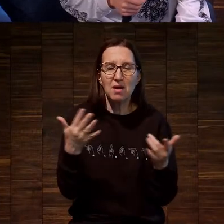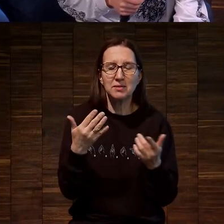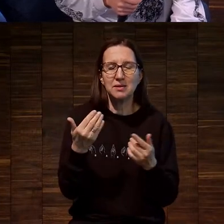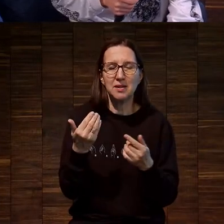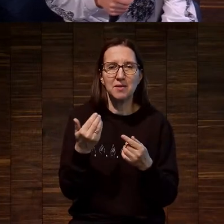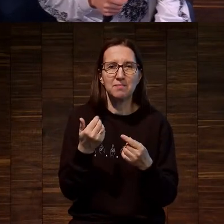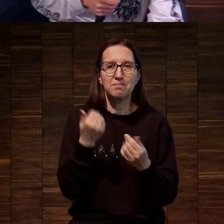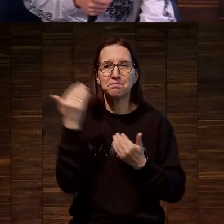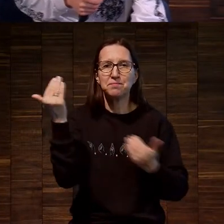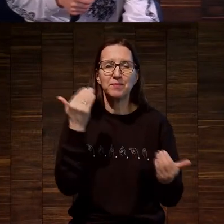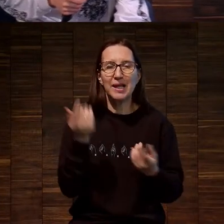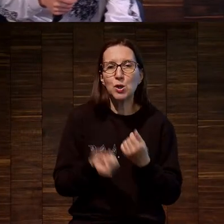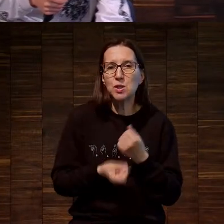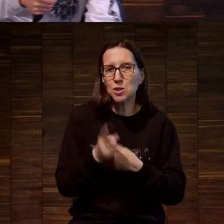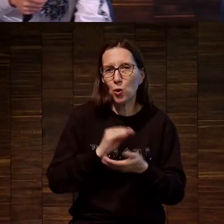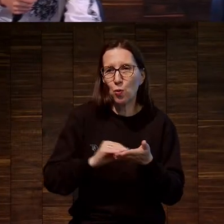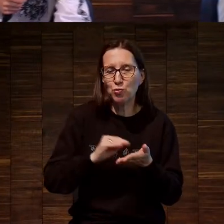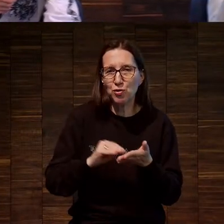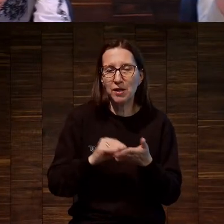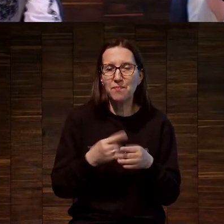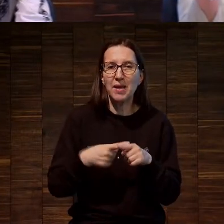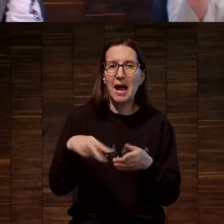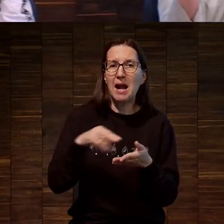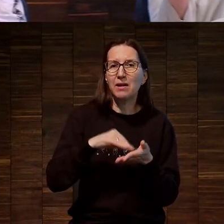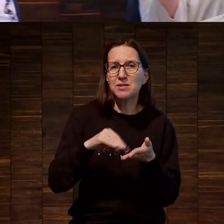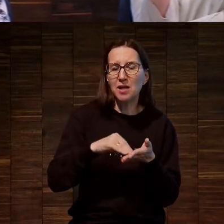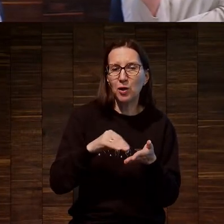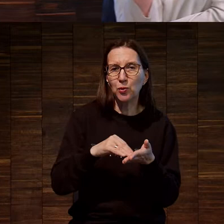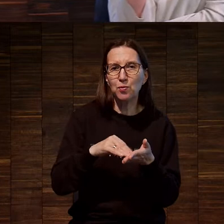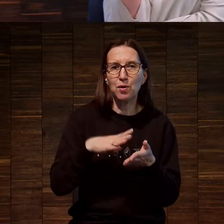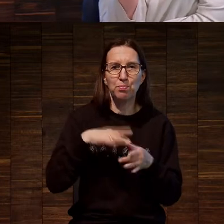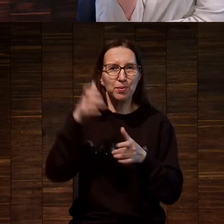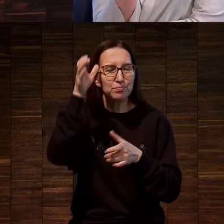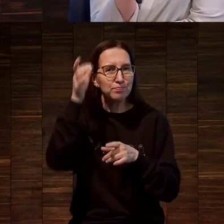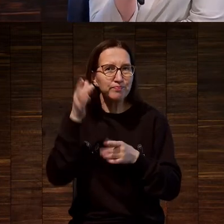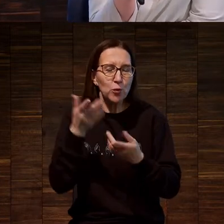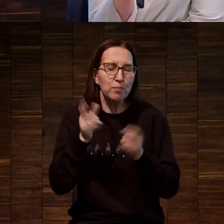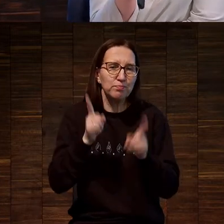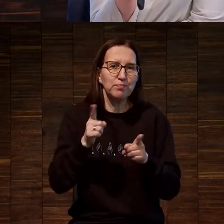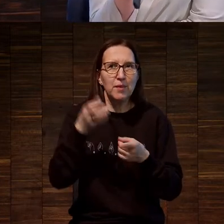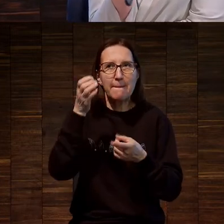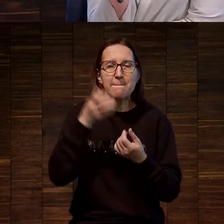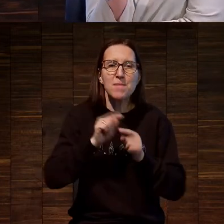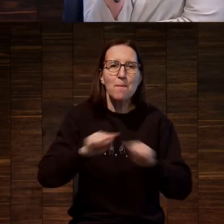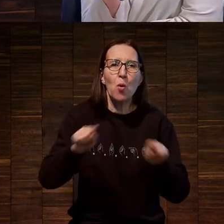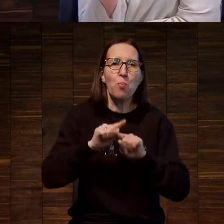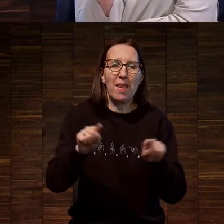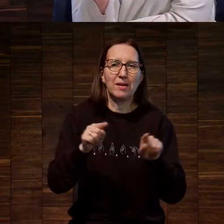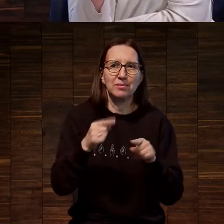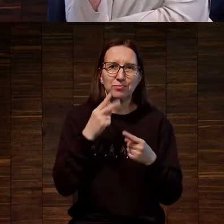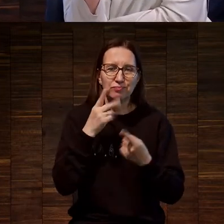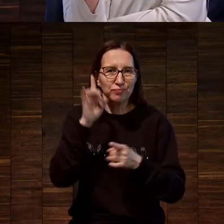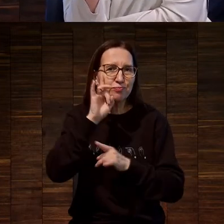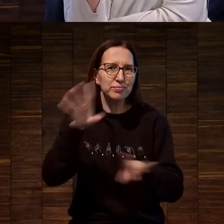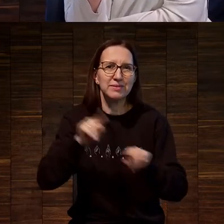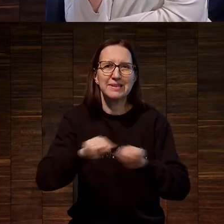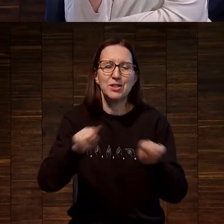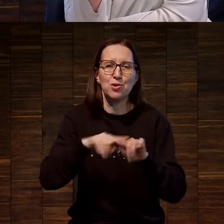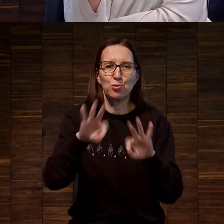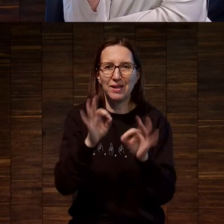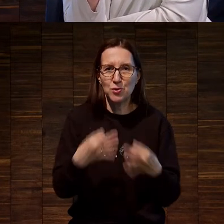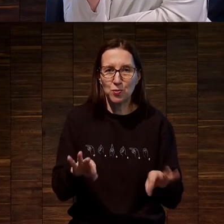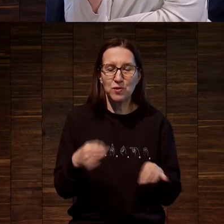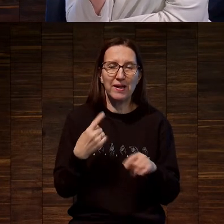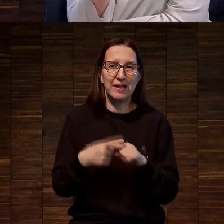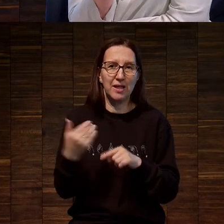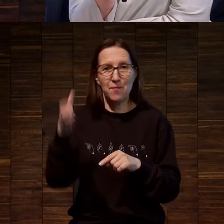источников, начиная от литературы, которая популяризирует искусство, и кончая какими-то философами. Мы создали